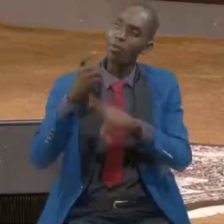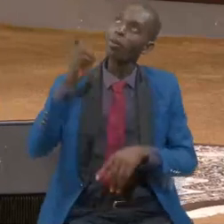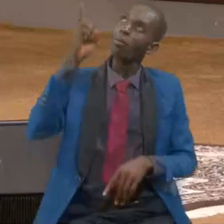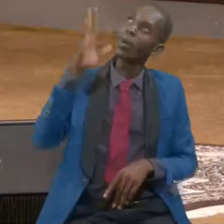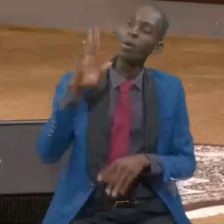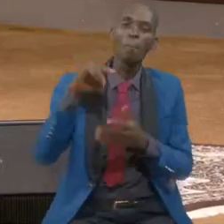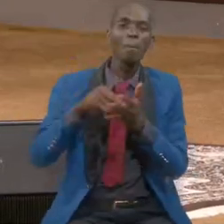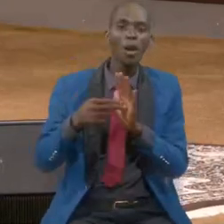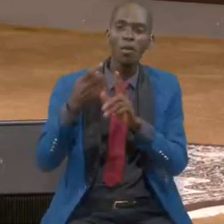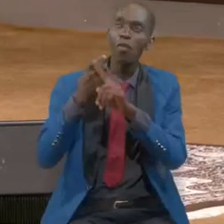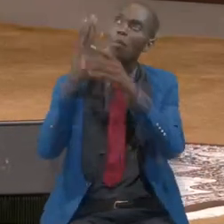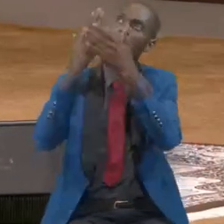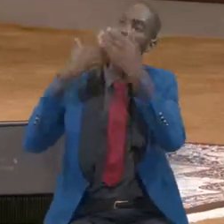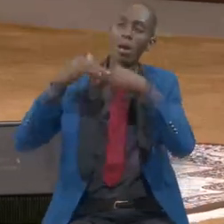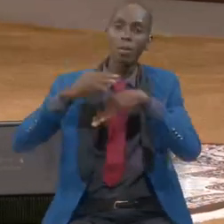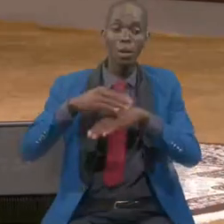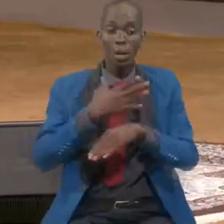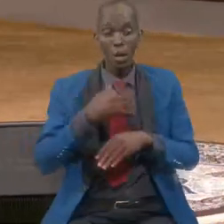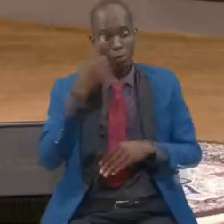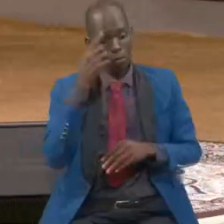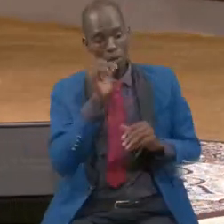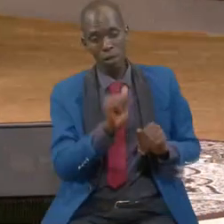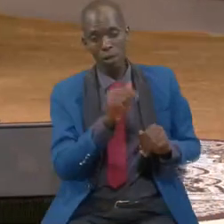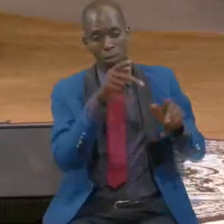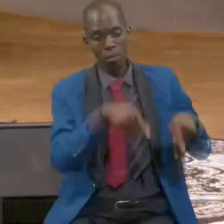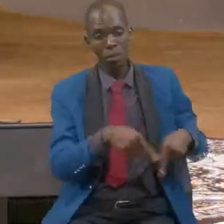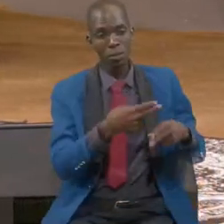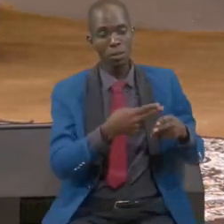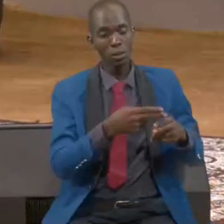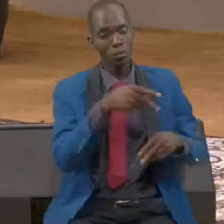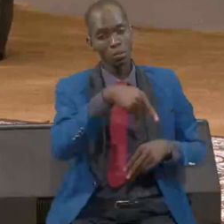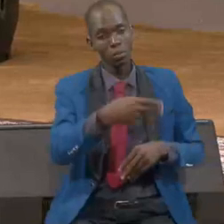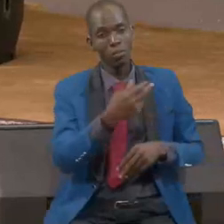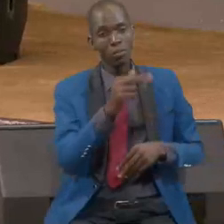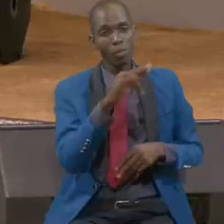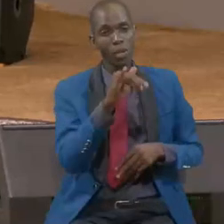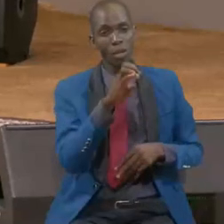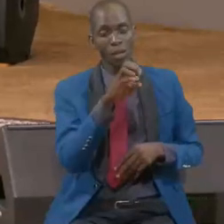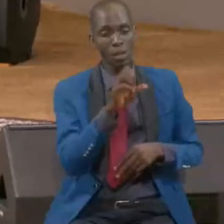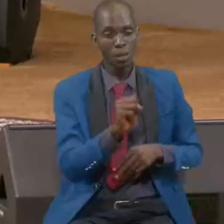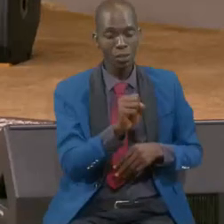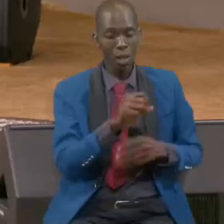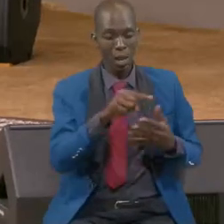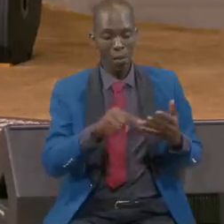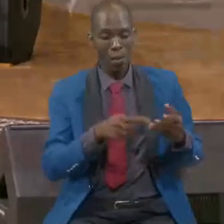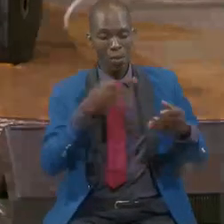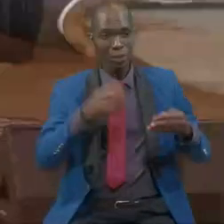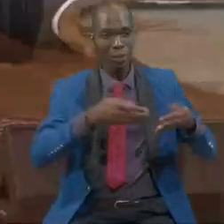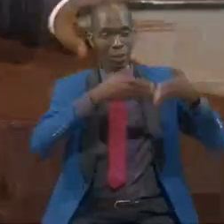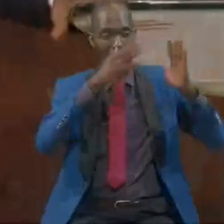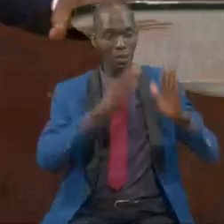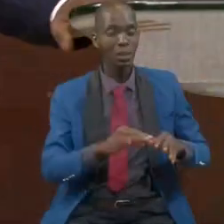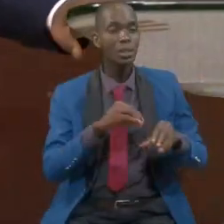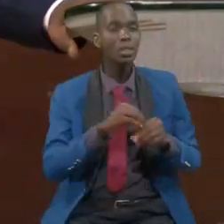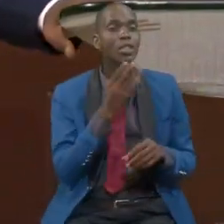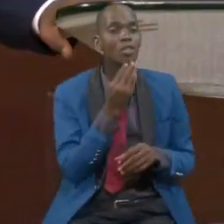de Dieu. Et pour qu'un pharisien parle de cette manière, qu'un chef des